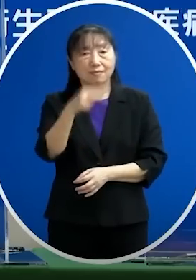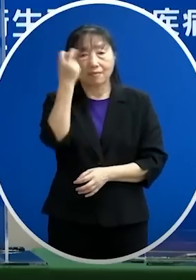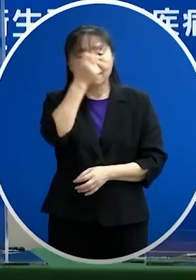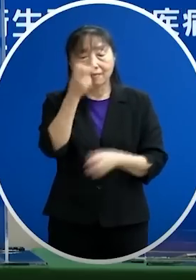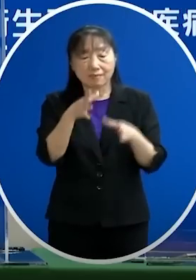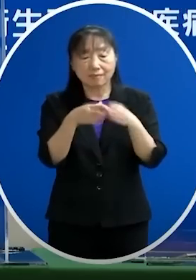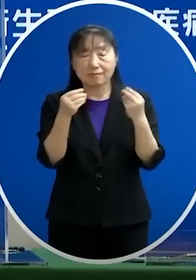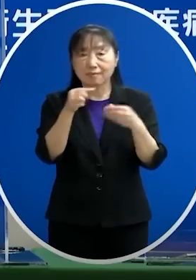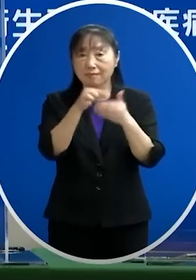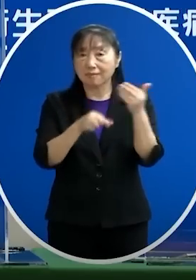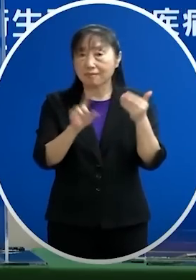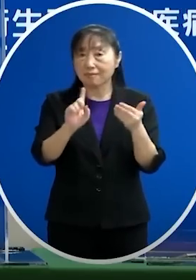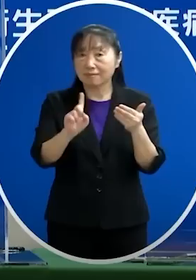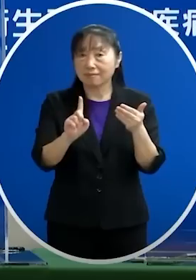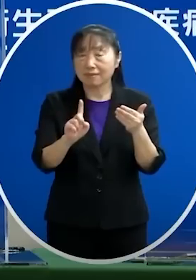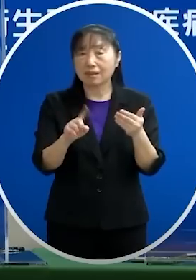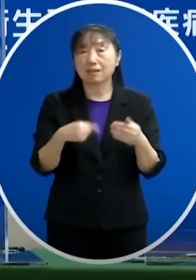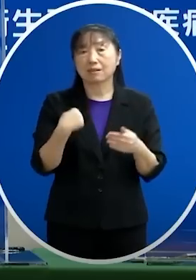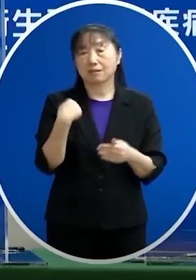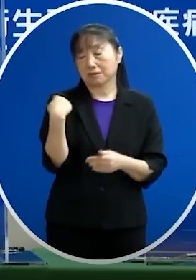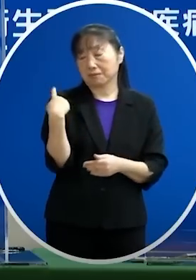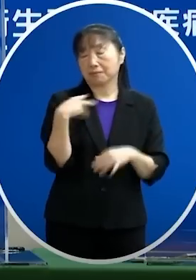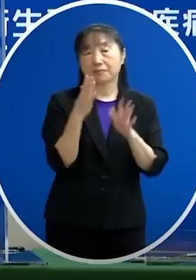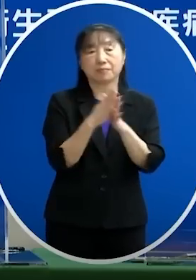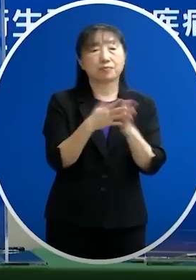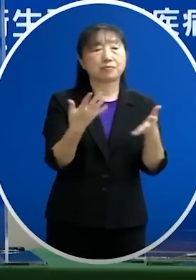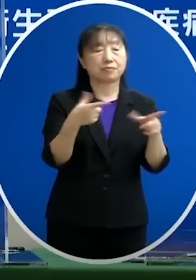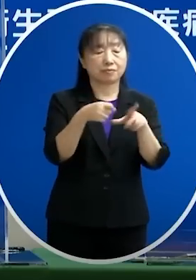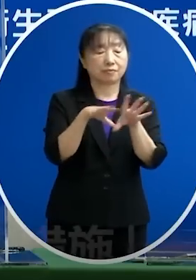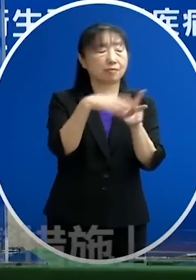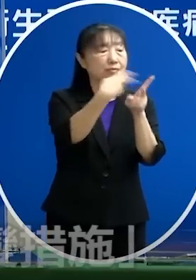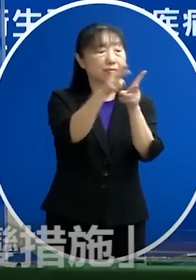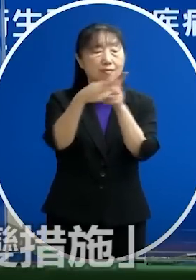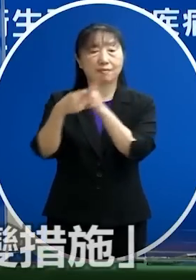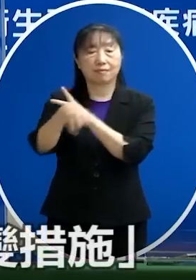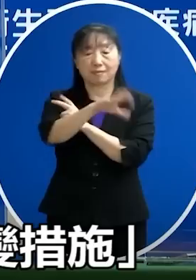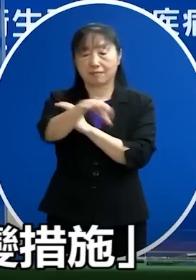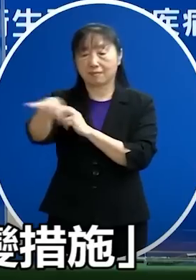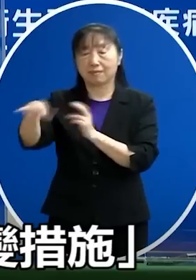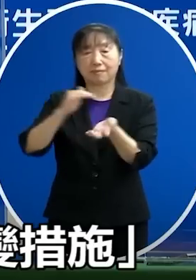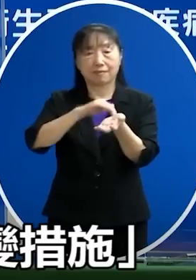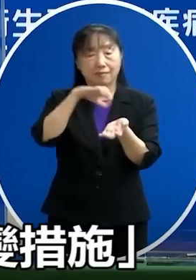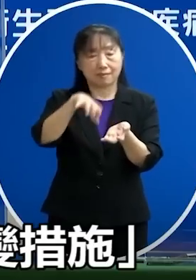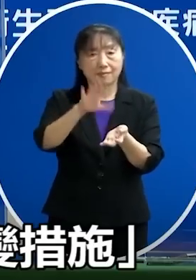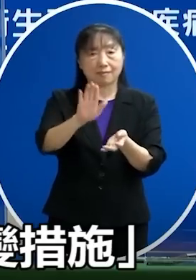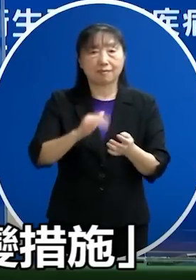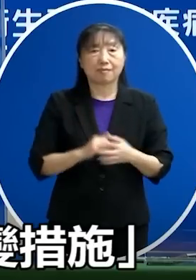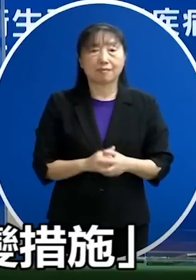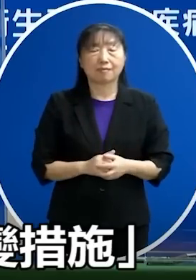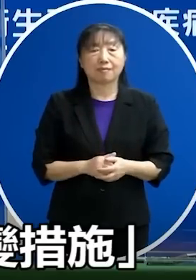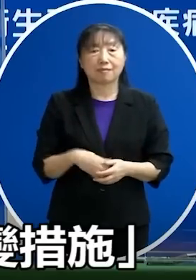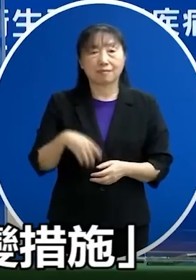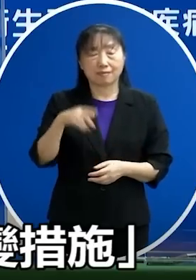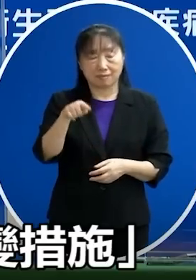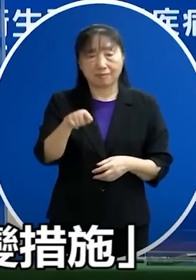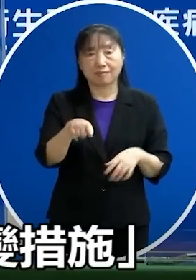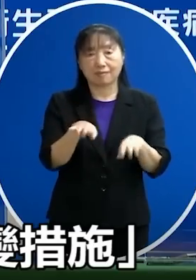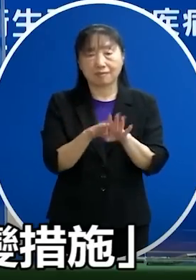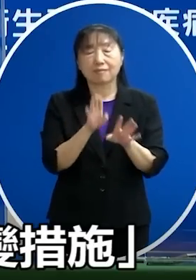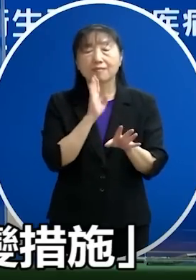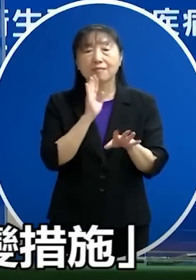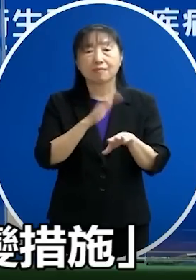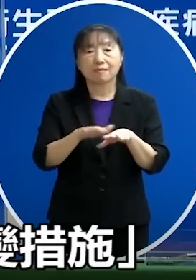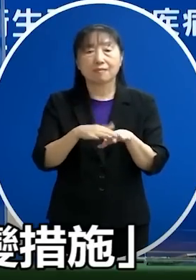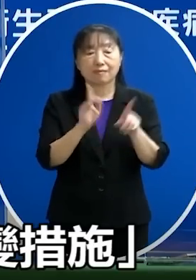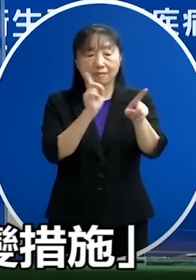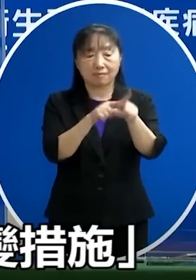条件，我们在这两天也发文到各县市卫生局转至医疗院所那14日期就依各医